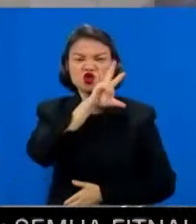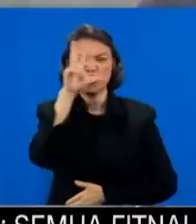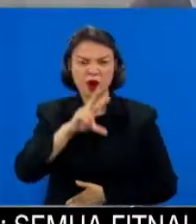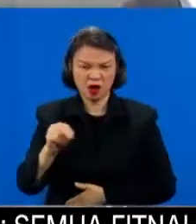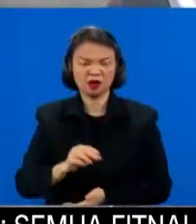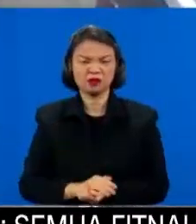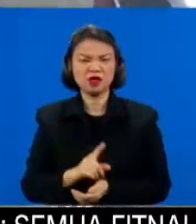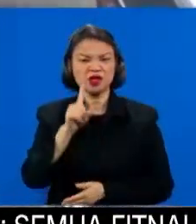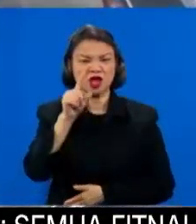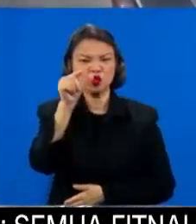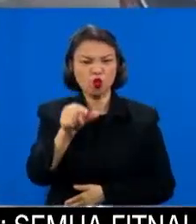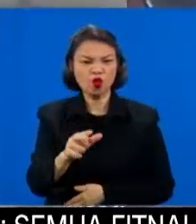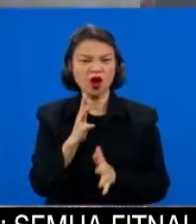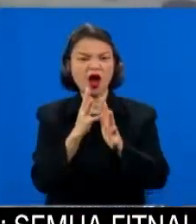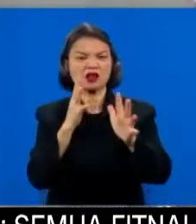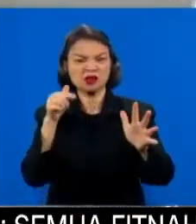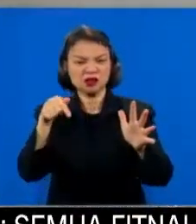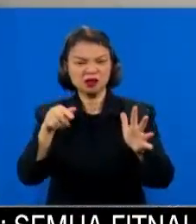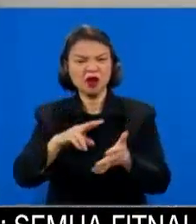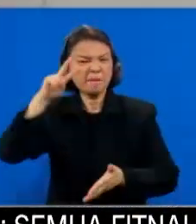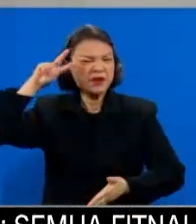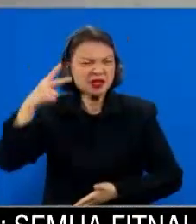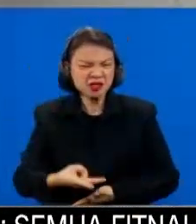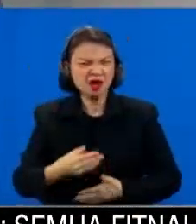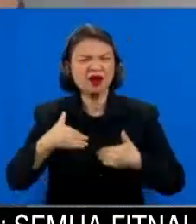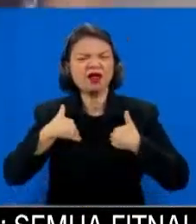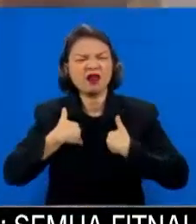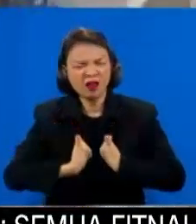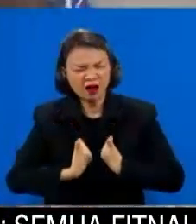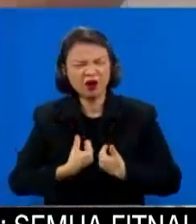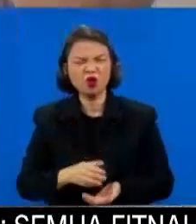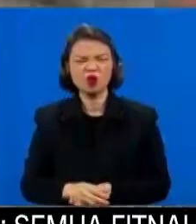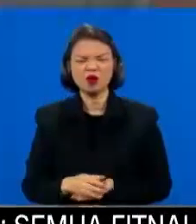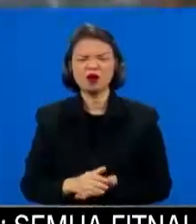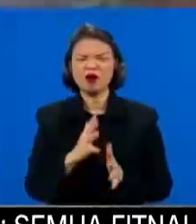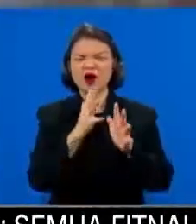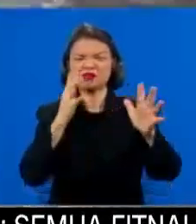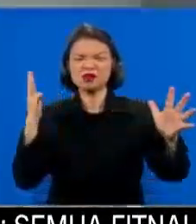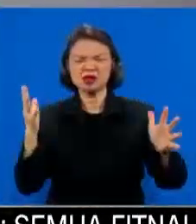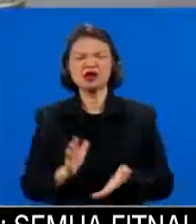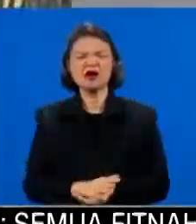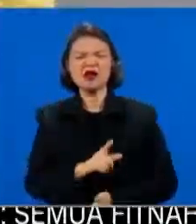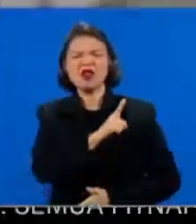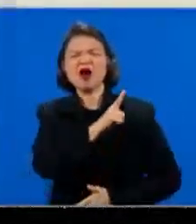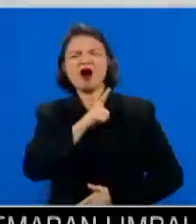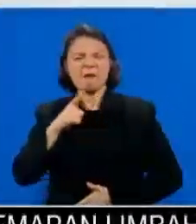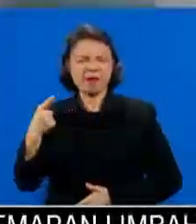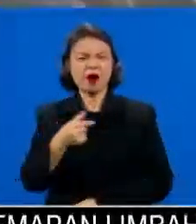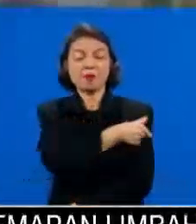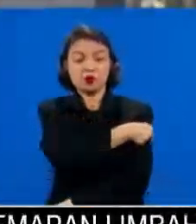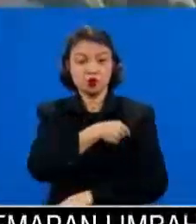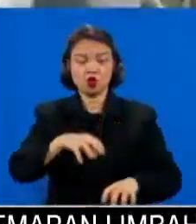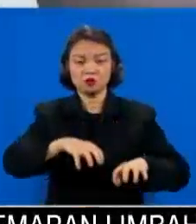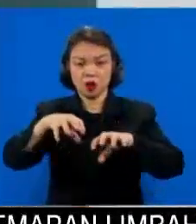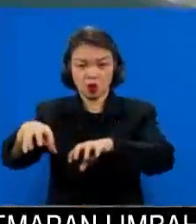yang mengantri bahkan pingsan karena kelelahan menunggu antrean yang cukup lama. Petugas pun melakukan evakuasi dan membawanya